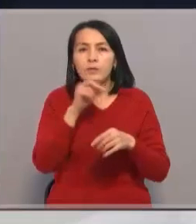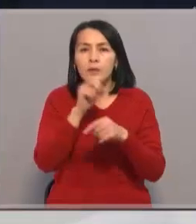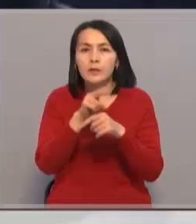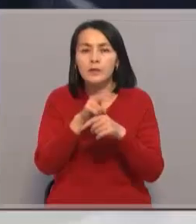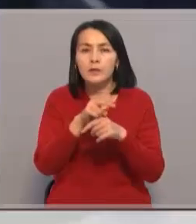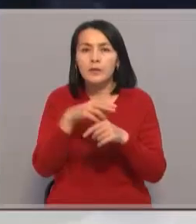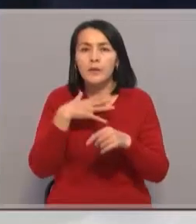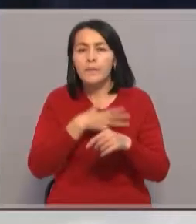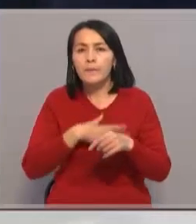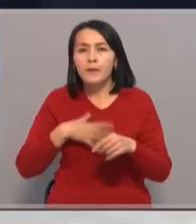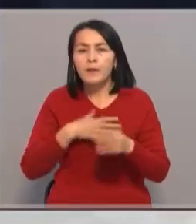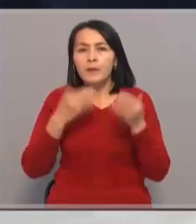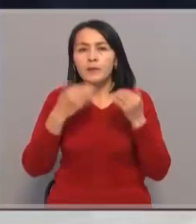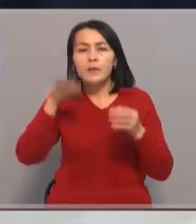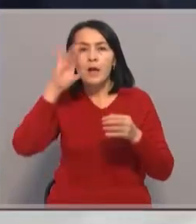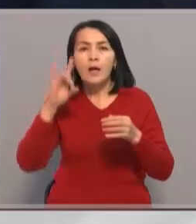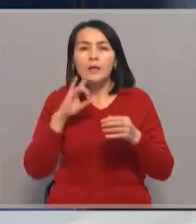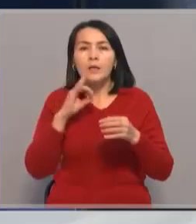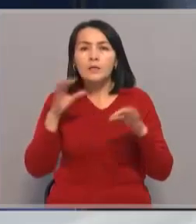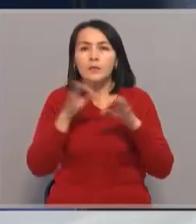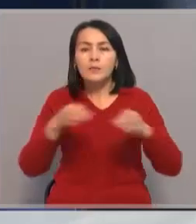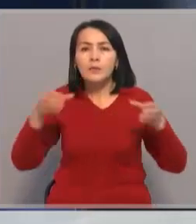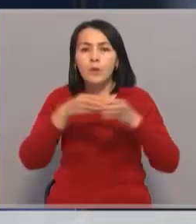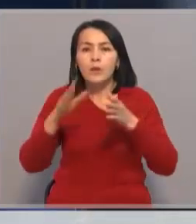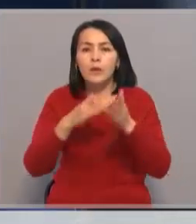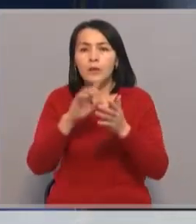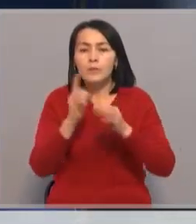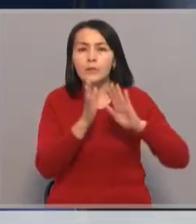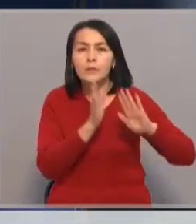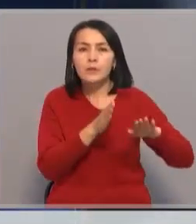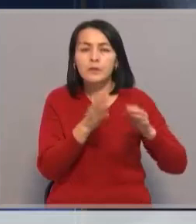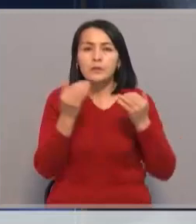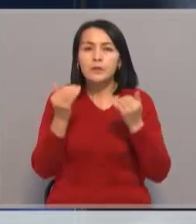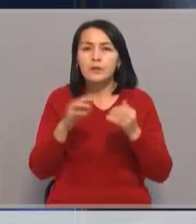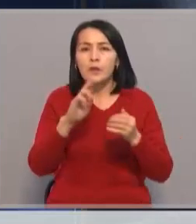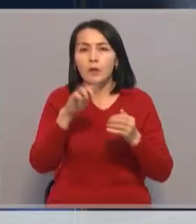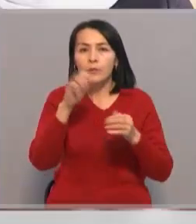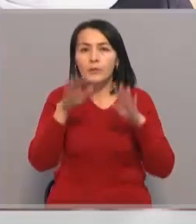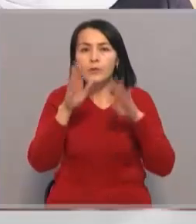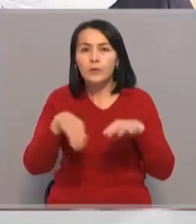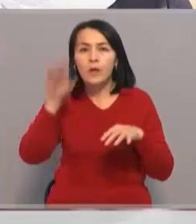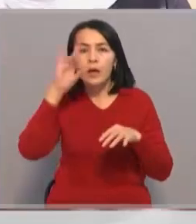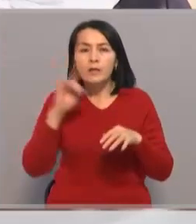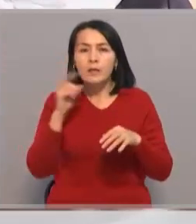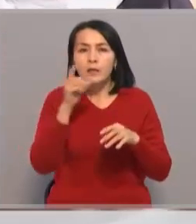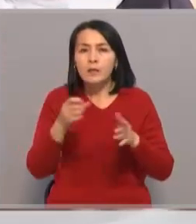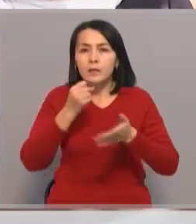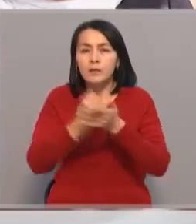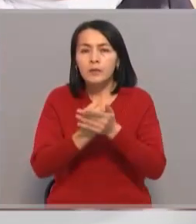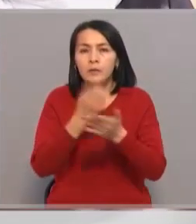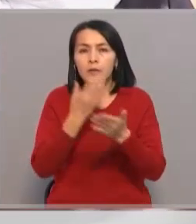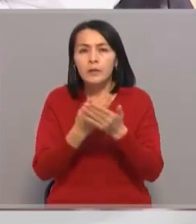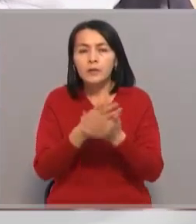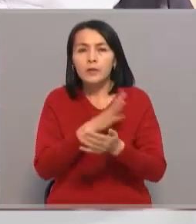кетуіне наразылықтарын білдіріп, Қазақстан Коммунистік Орталық комитетінің бірінші хатшысы болған Колбиннің орнына қазақ азаматын тағайындау талап